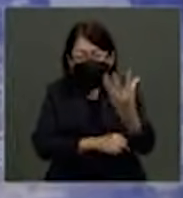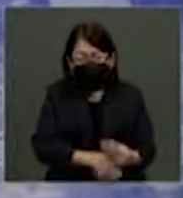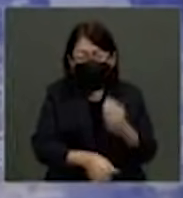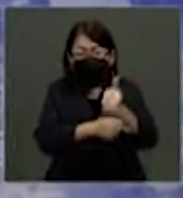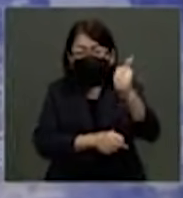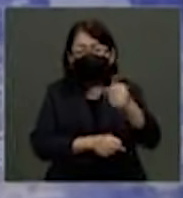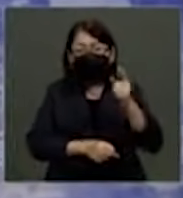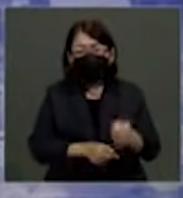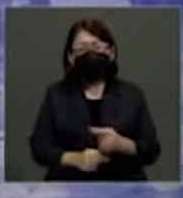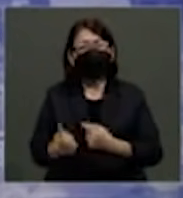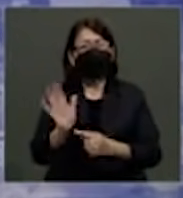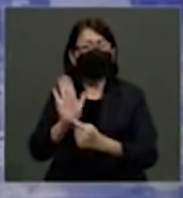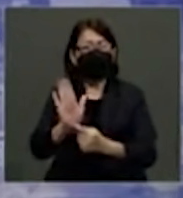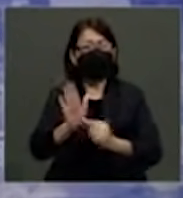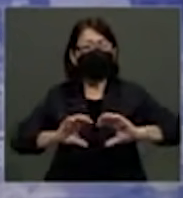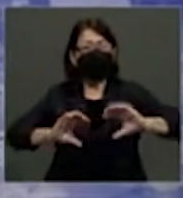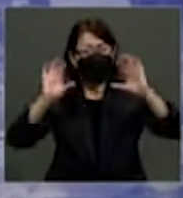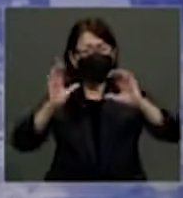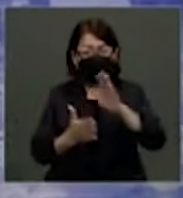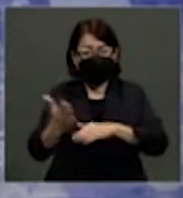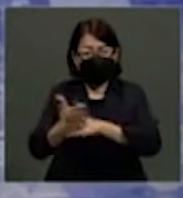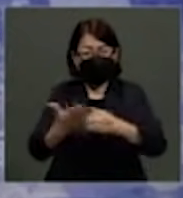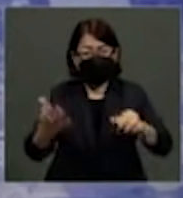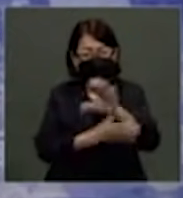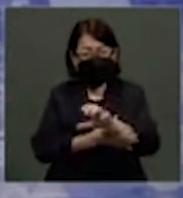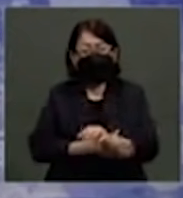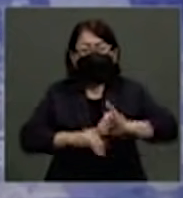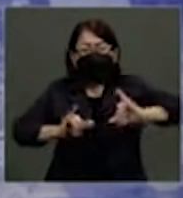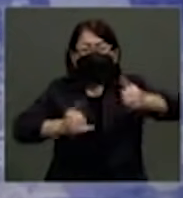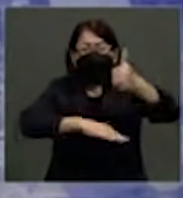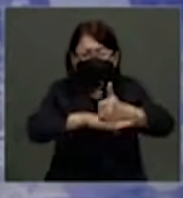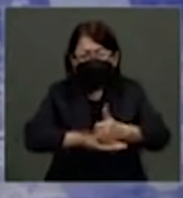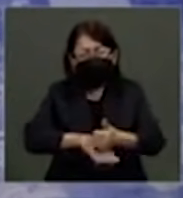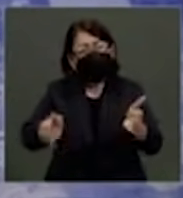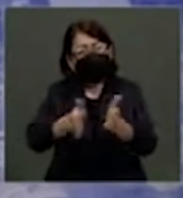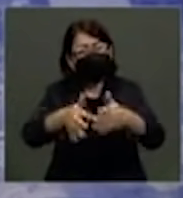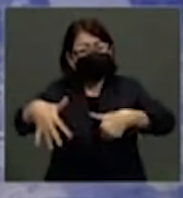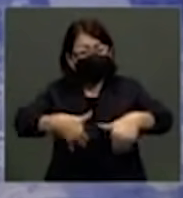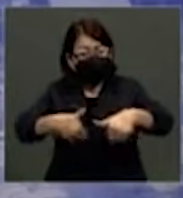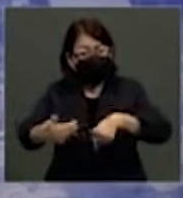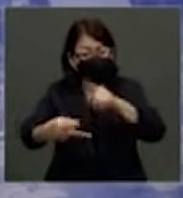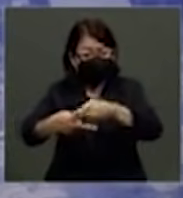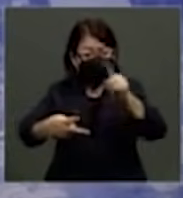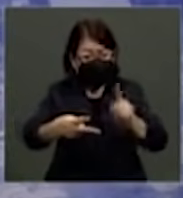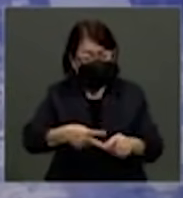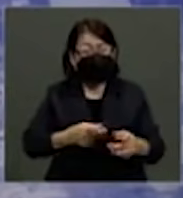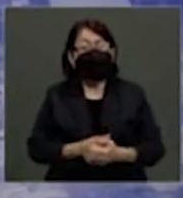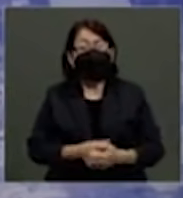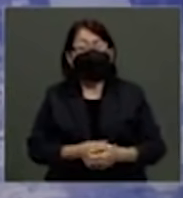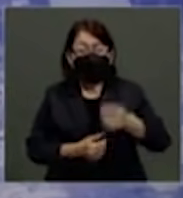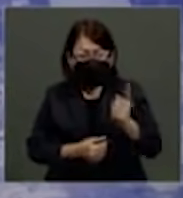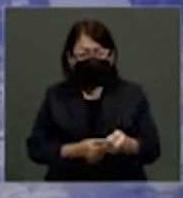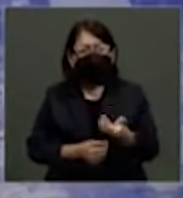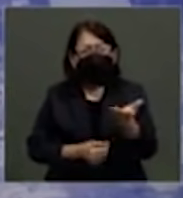านี้ขอความร่วมมือทุกท่านนะครับการควบคุมป้องกันโรคที่จะสำเร็จได้นอกจากมาตรการที่เกิดขึ้นจากภาครัฐแล้ว